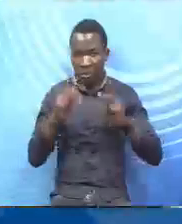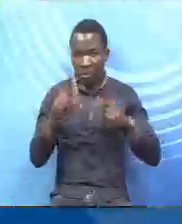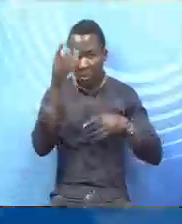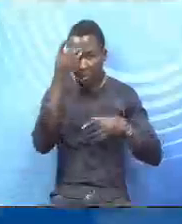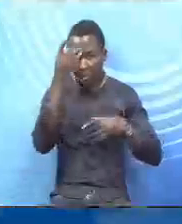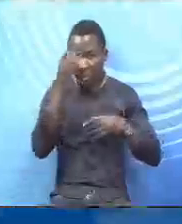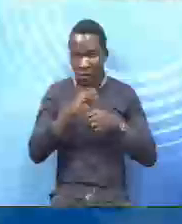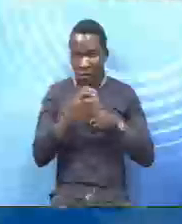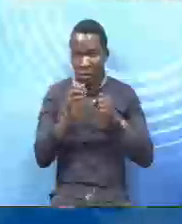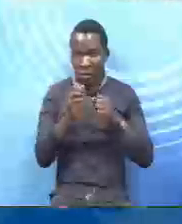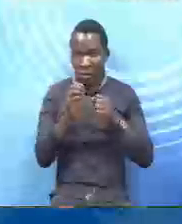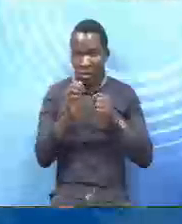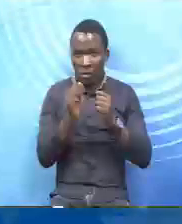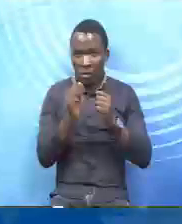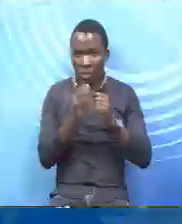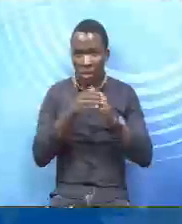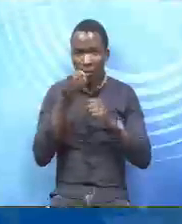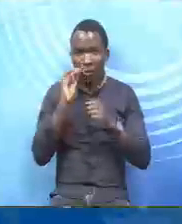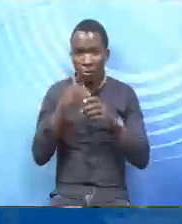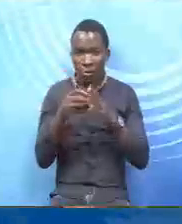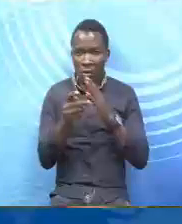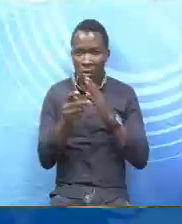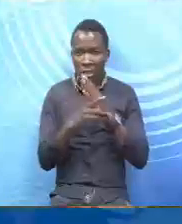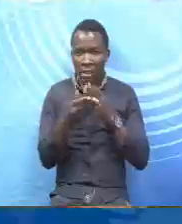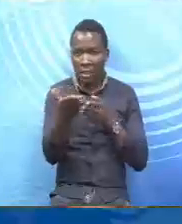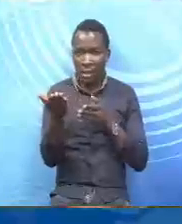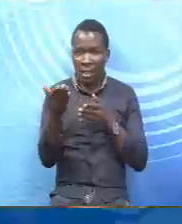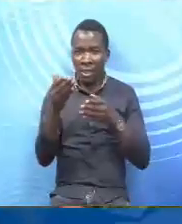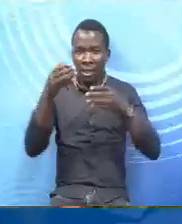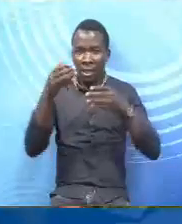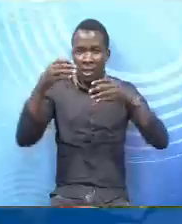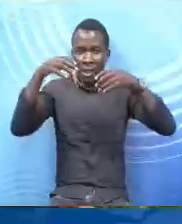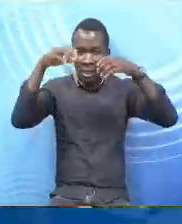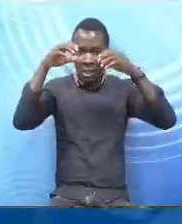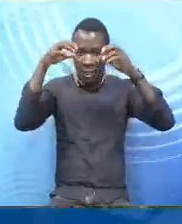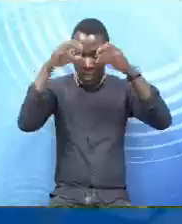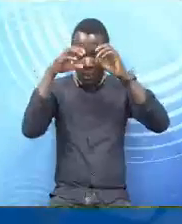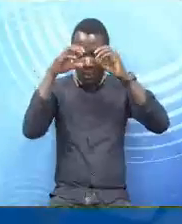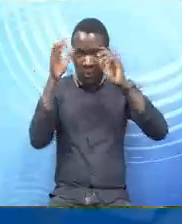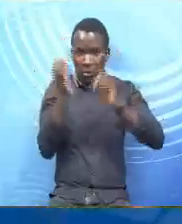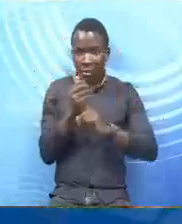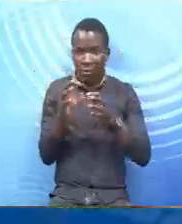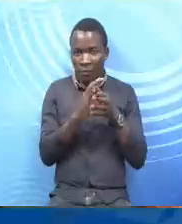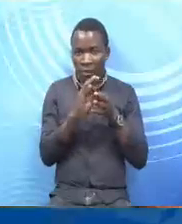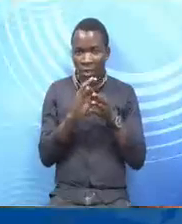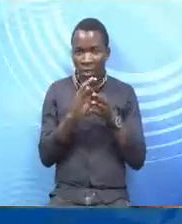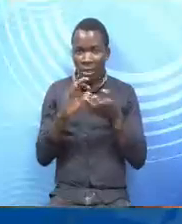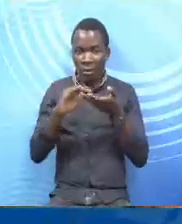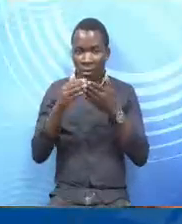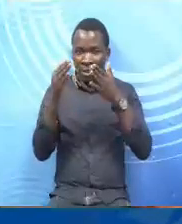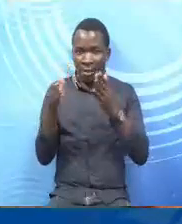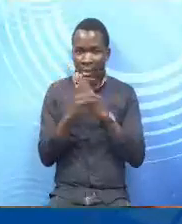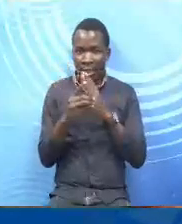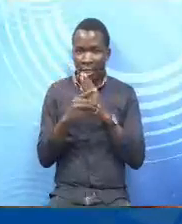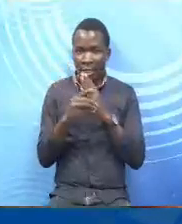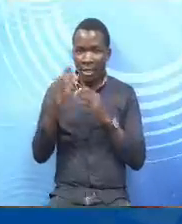aka karere. Ibi bipimo tubibonye mu bufatanye na JAF n'abafatanyabikorwa b'akarere. Tujya kubibona